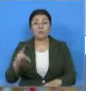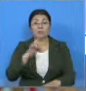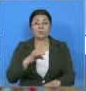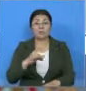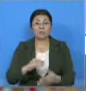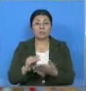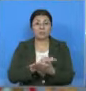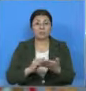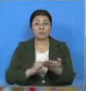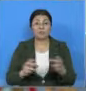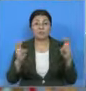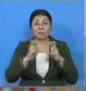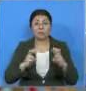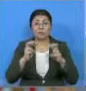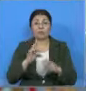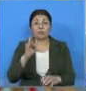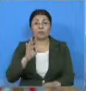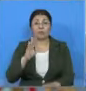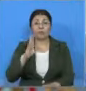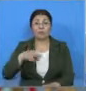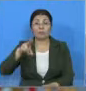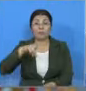подаем в розыск, в РОВД,